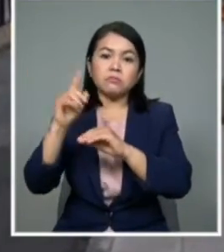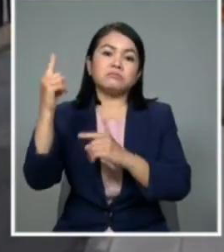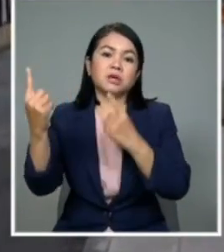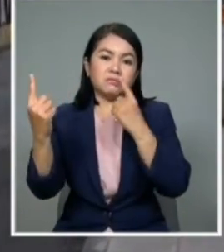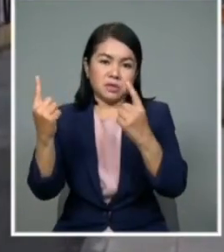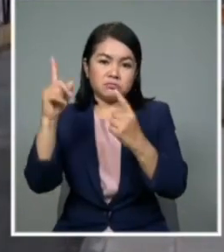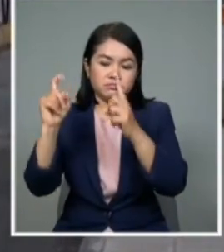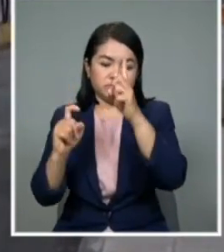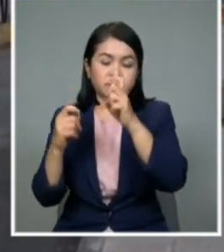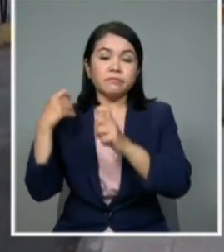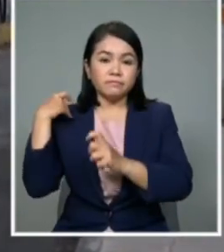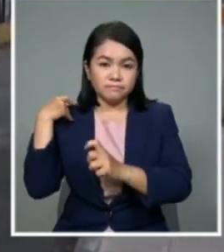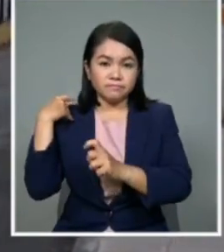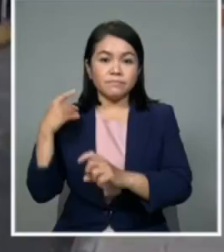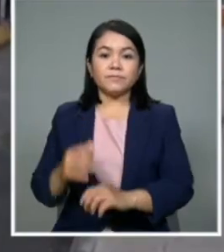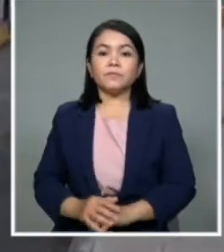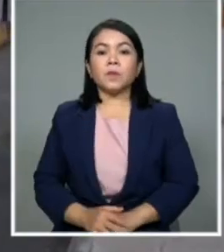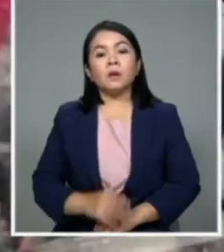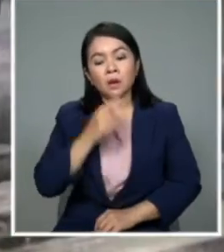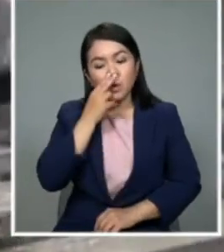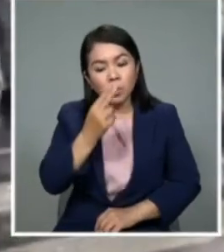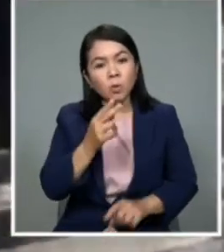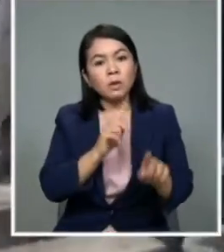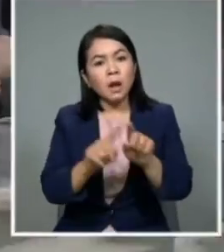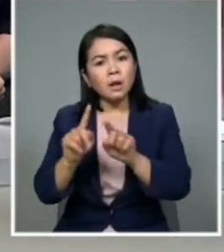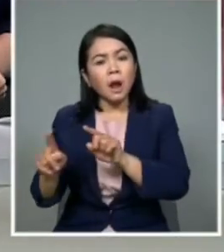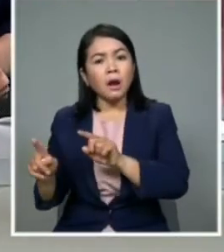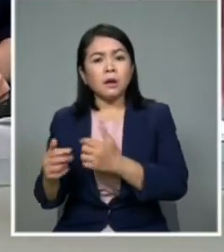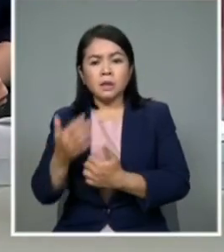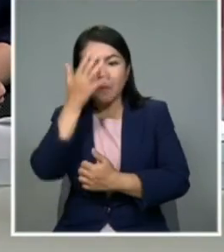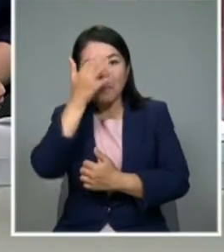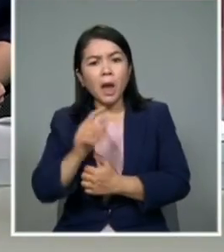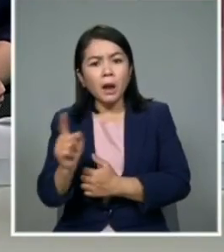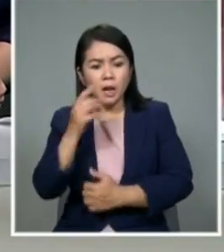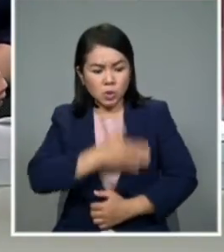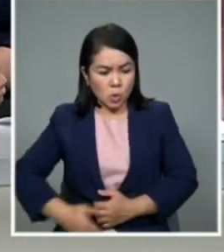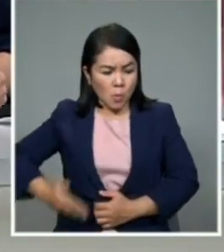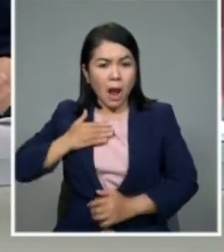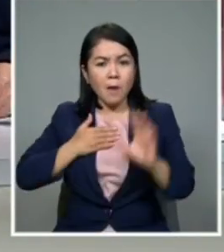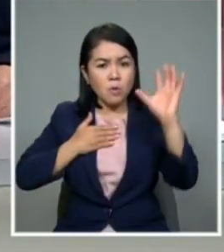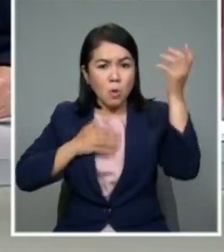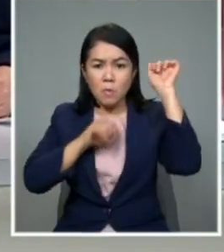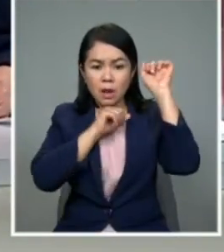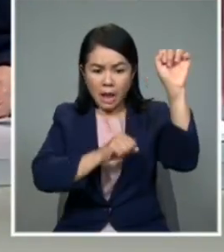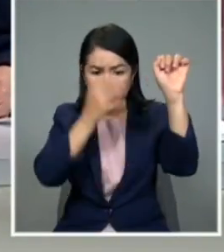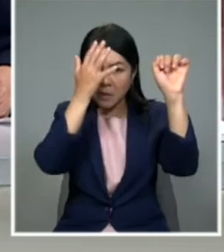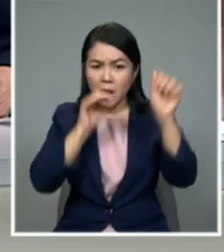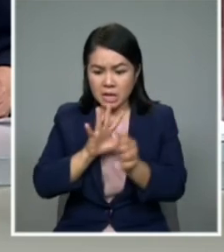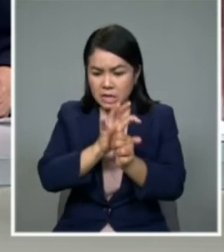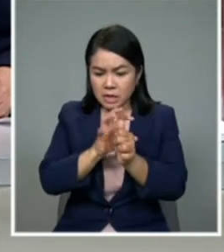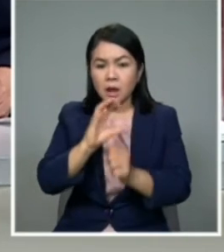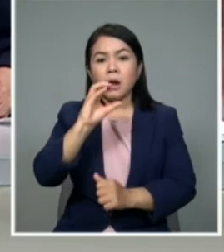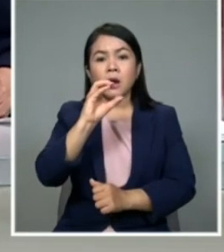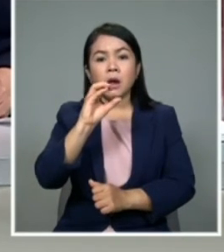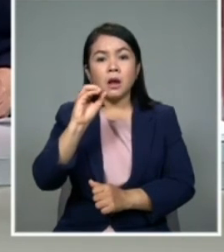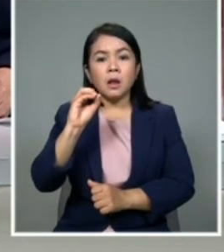ละ1คนค่ะ ก็ดูข้อมูลแล้วไม่แปลกใจเลยนะครับว่าทำไม WHO ถึงประกาศให้โควิด-19